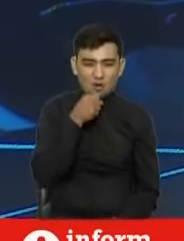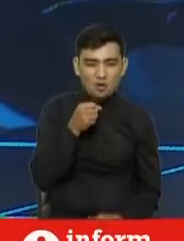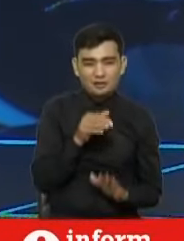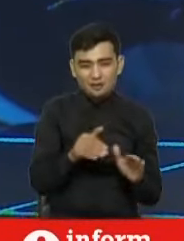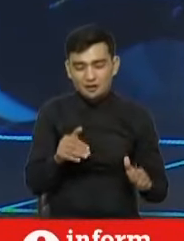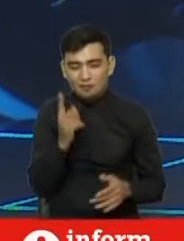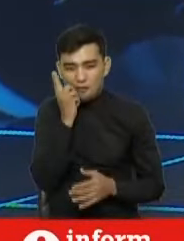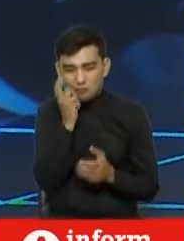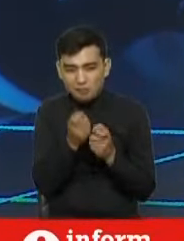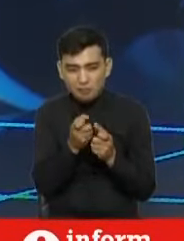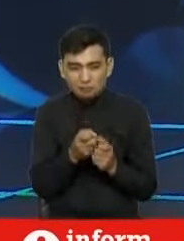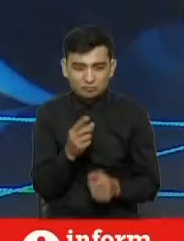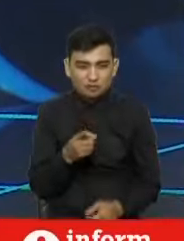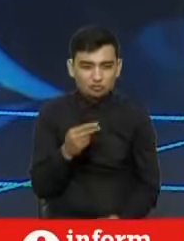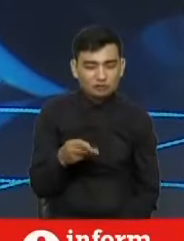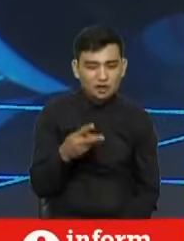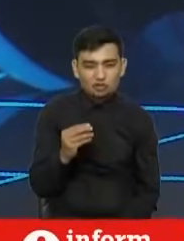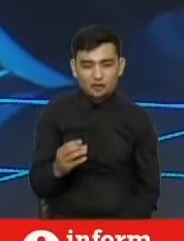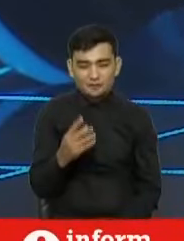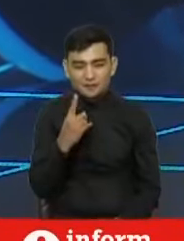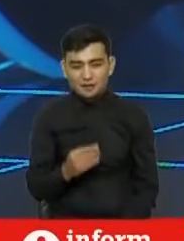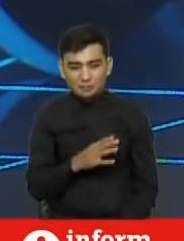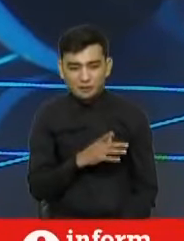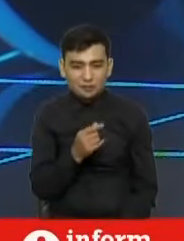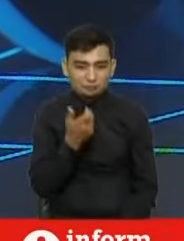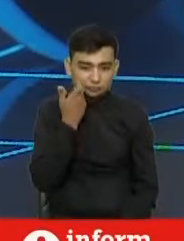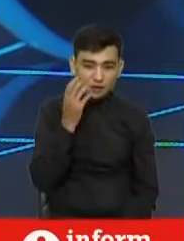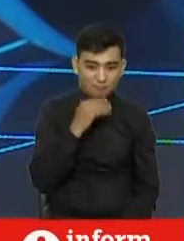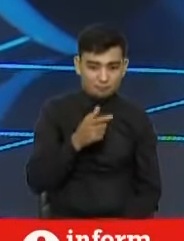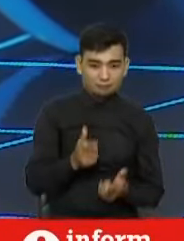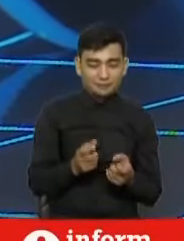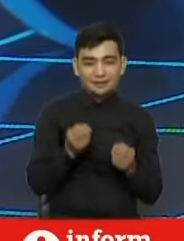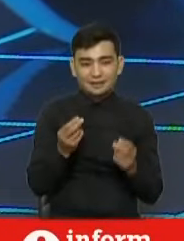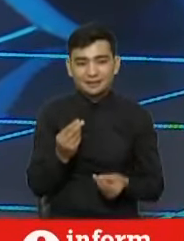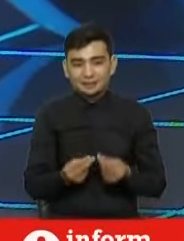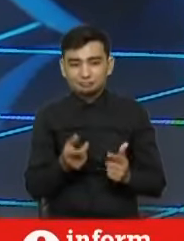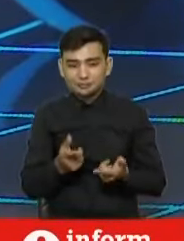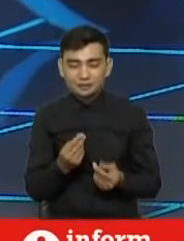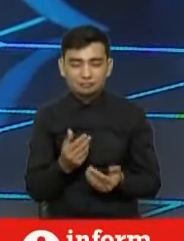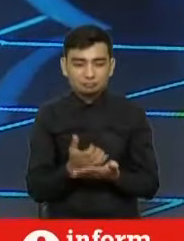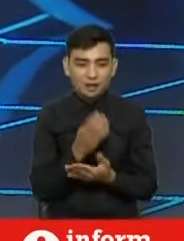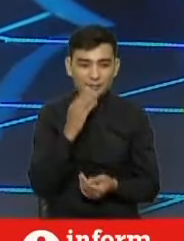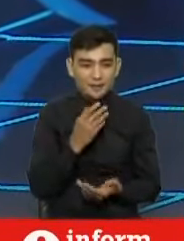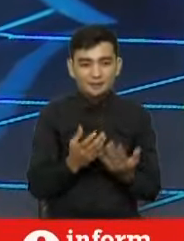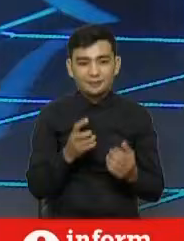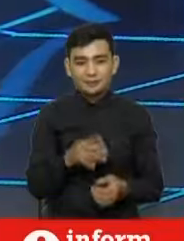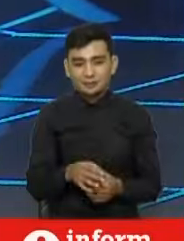проводят в смартфонах несколько часов в день. Можно ли заработать в игровых приложениях реальные деньги, выяснила Нина